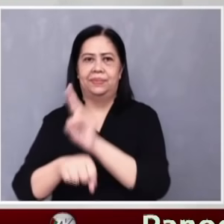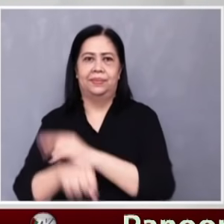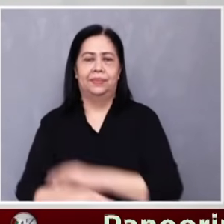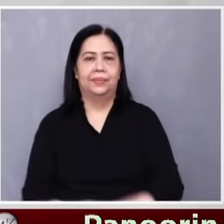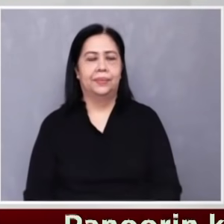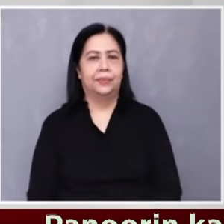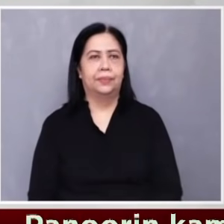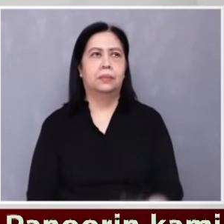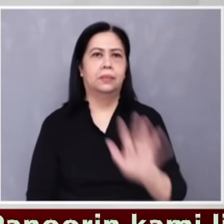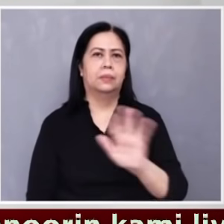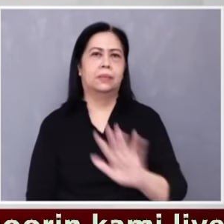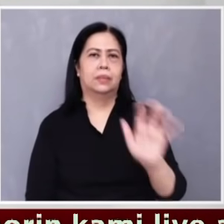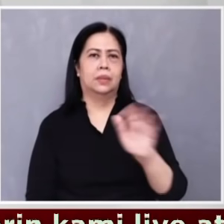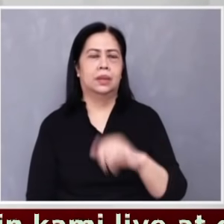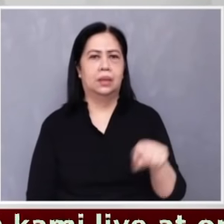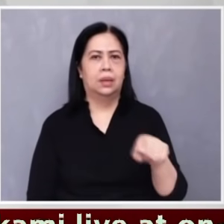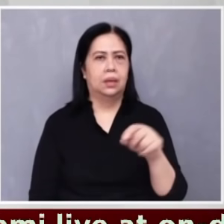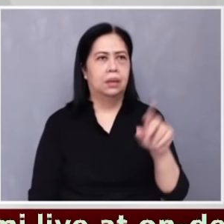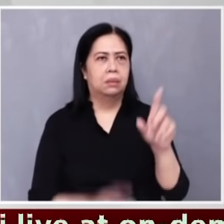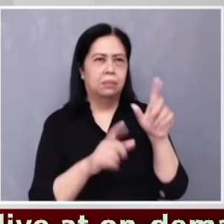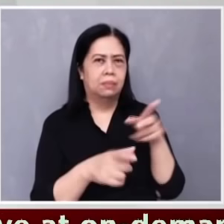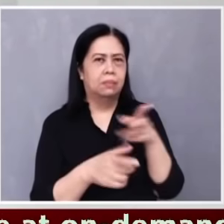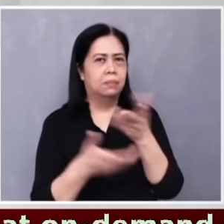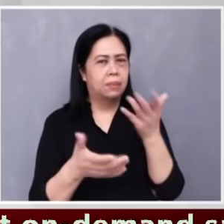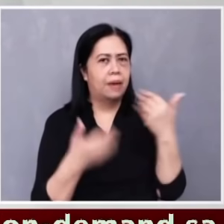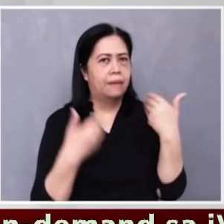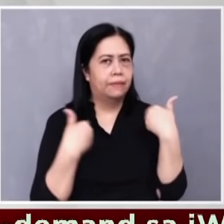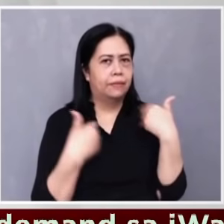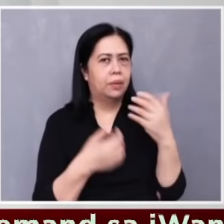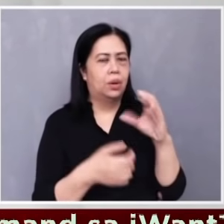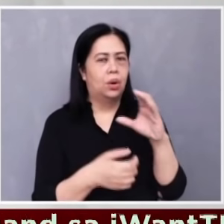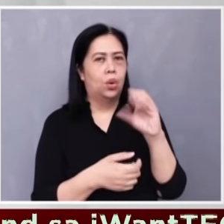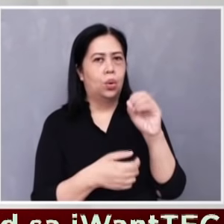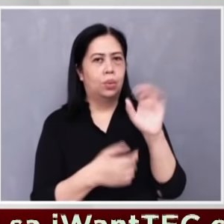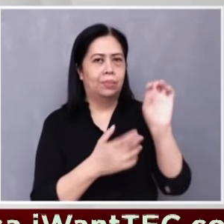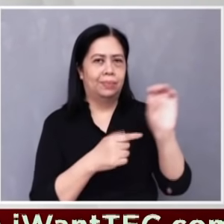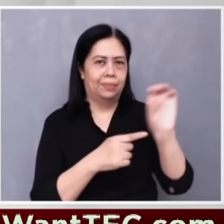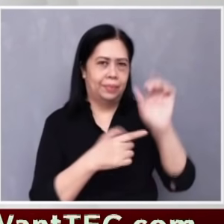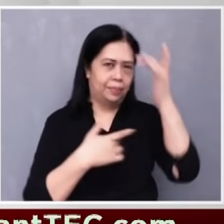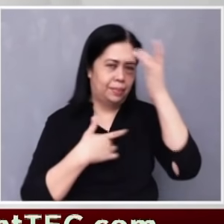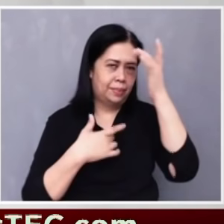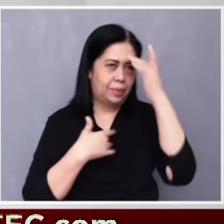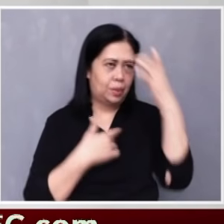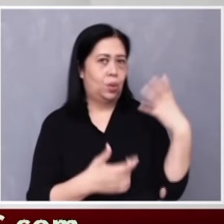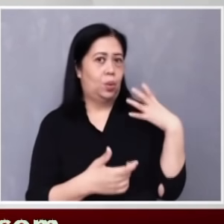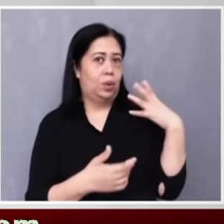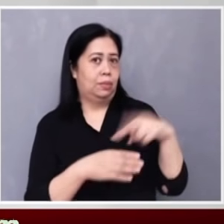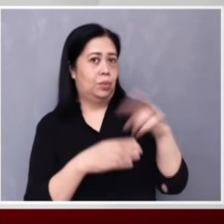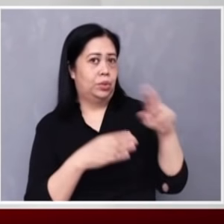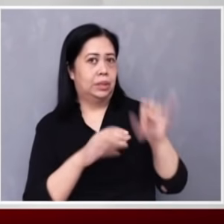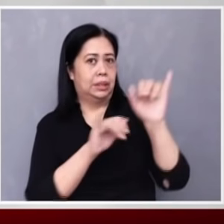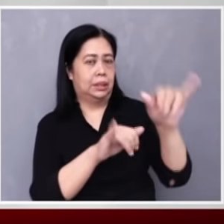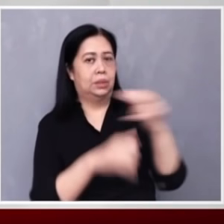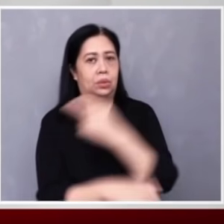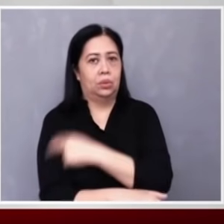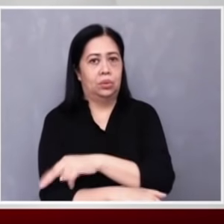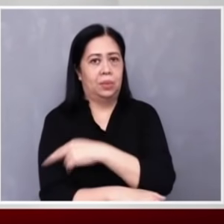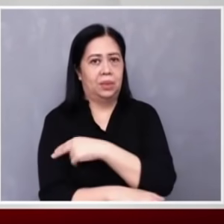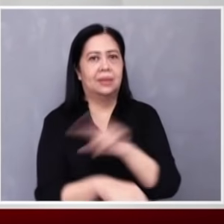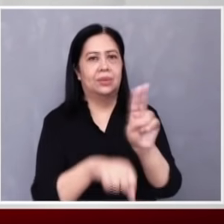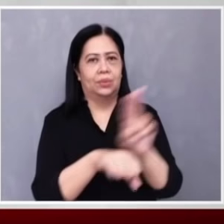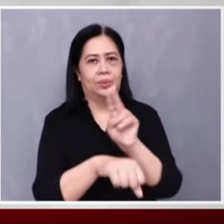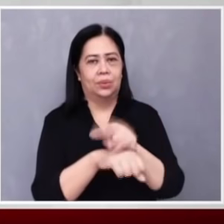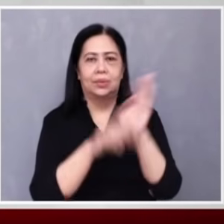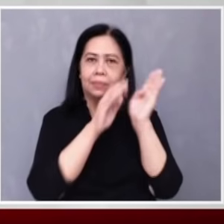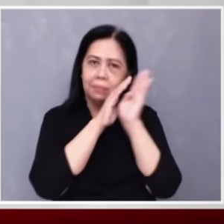probable and suspect with comorbidity awaiting for results na nandoon sa ospital na nag-o-occupy po ng COVID bed. And